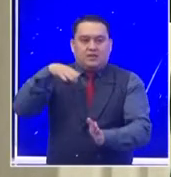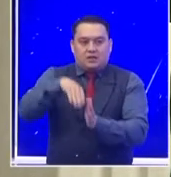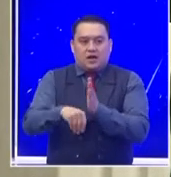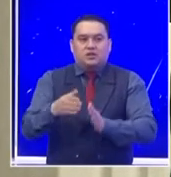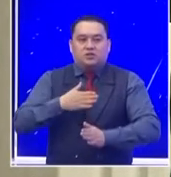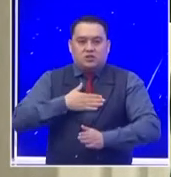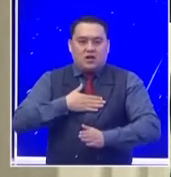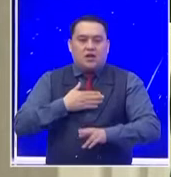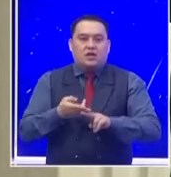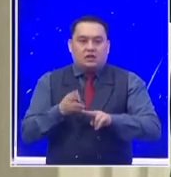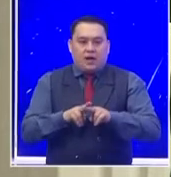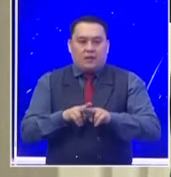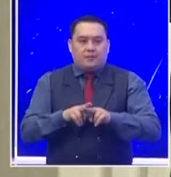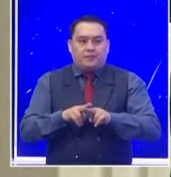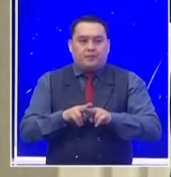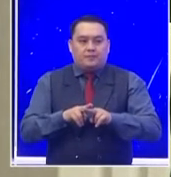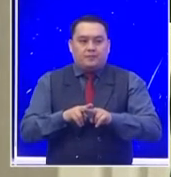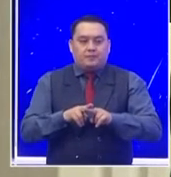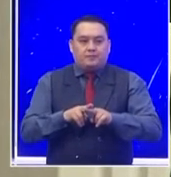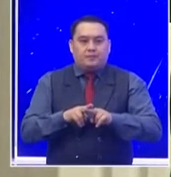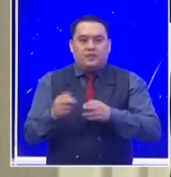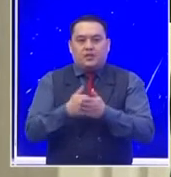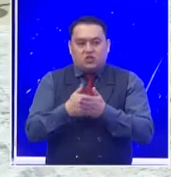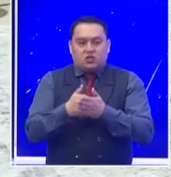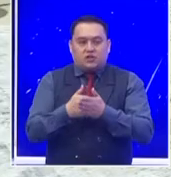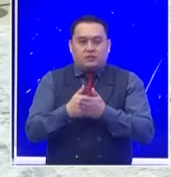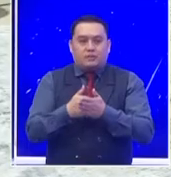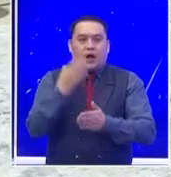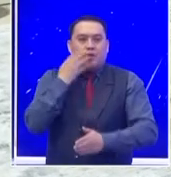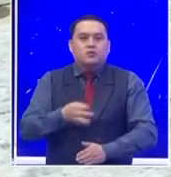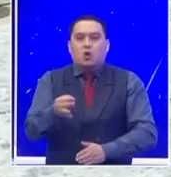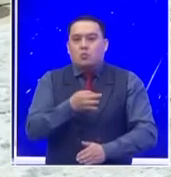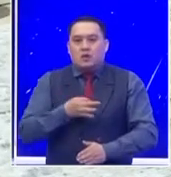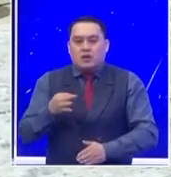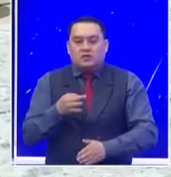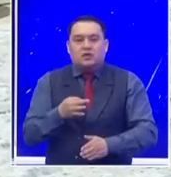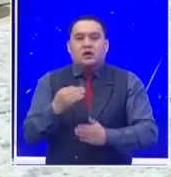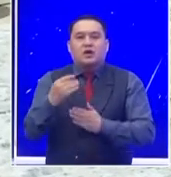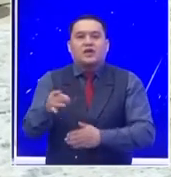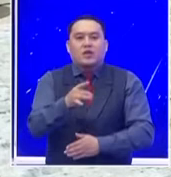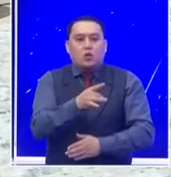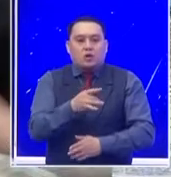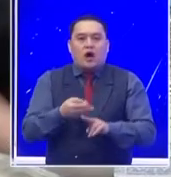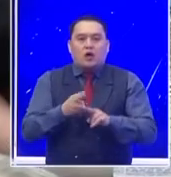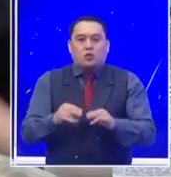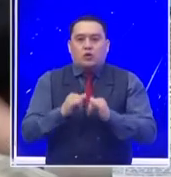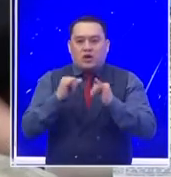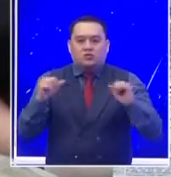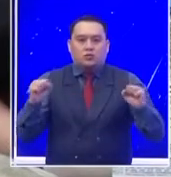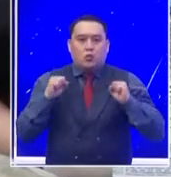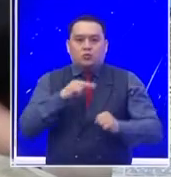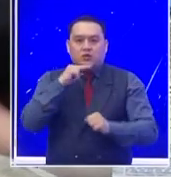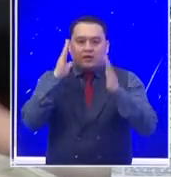виде это уже достижением алматинская область одна из тех регионов страны где развитию спорта